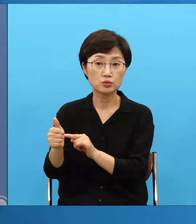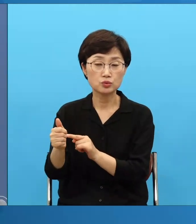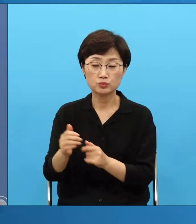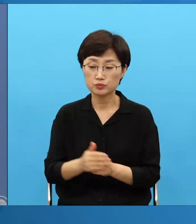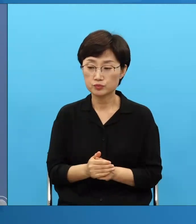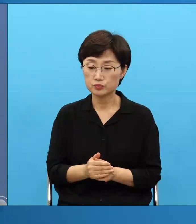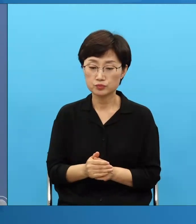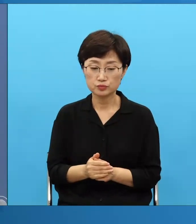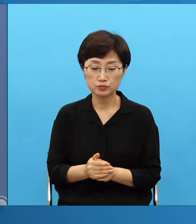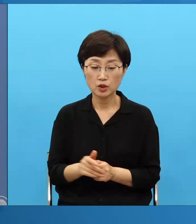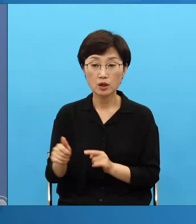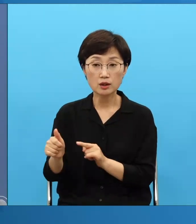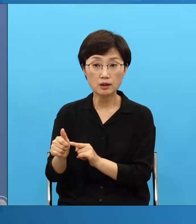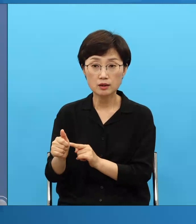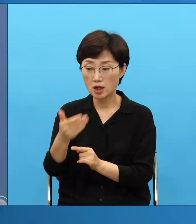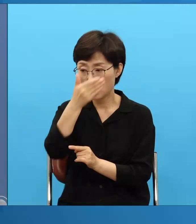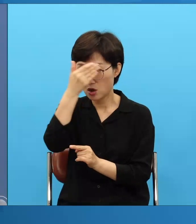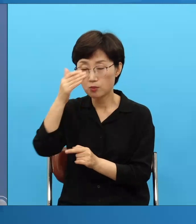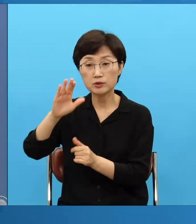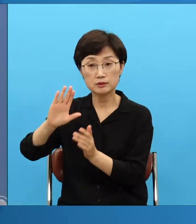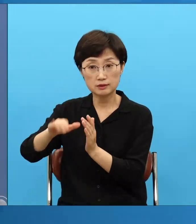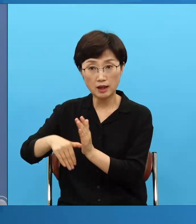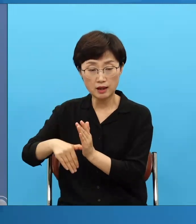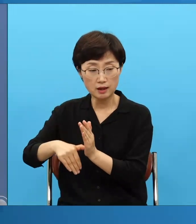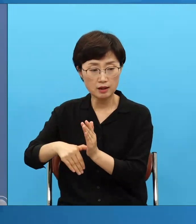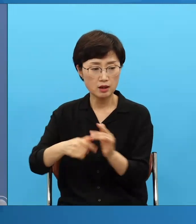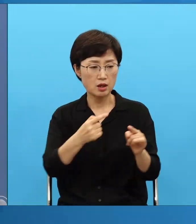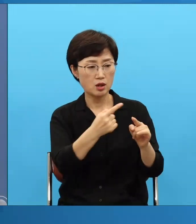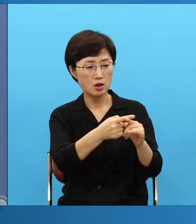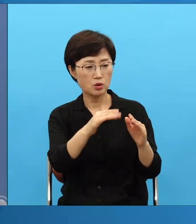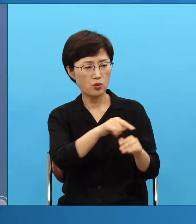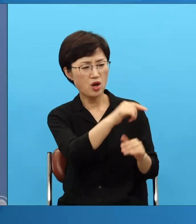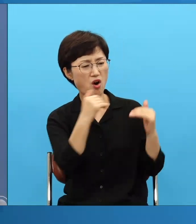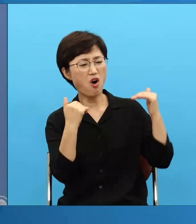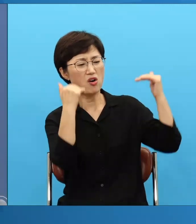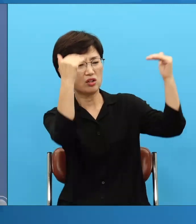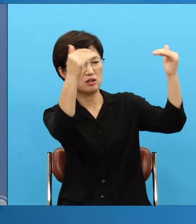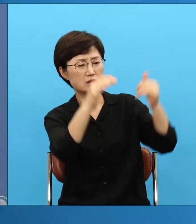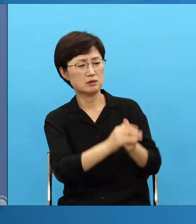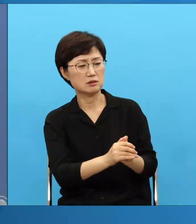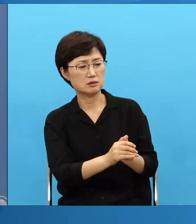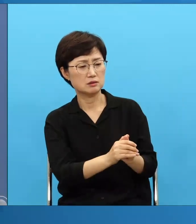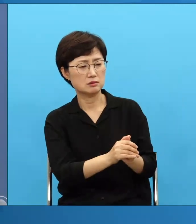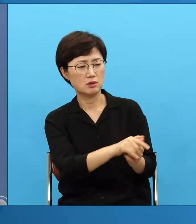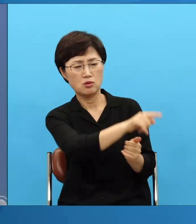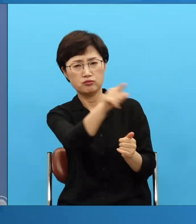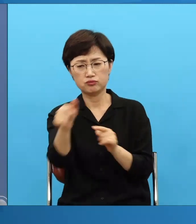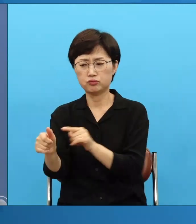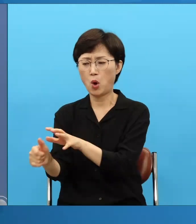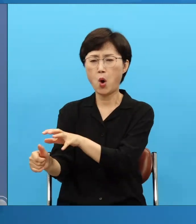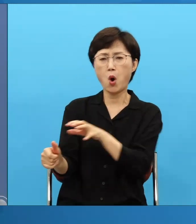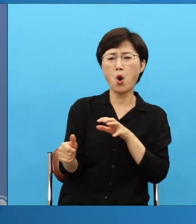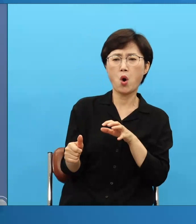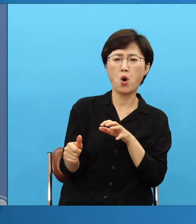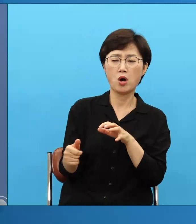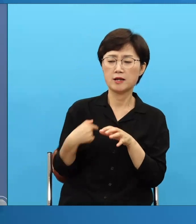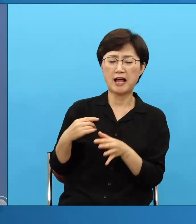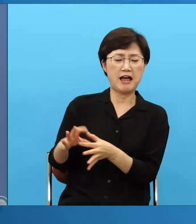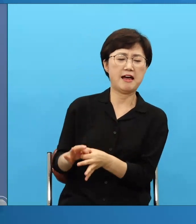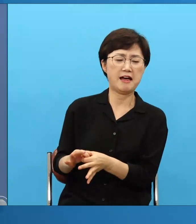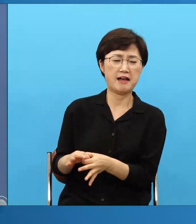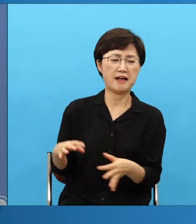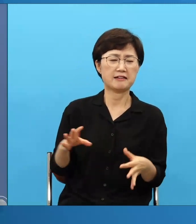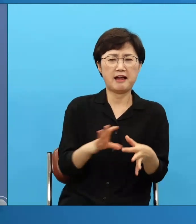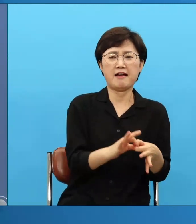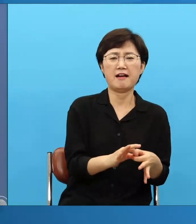안에서 어른들이 모여가지고 개바파, 바울파, 아볼로파 만드는 거예요. And so he had no fault of his own, but all the adults in the church, they were